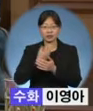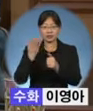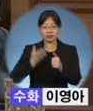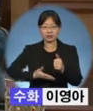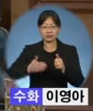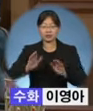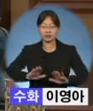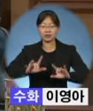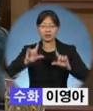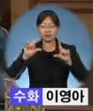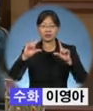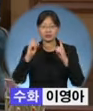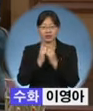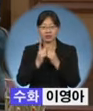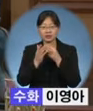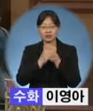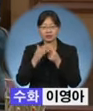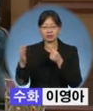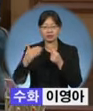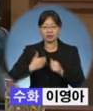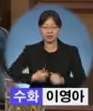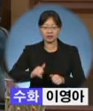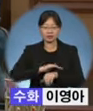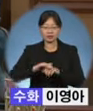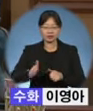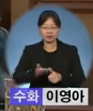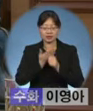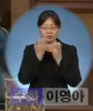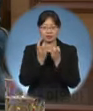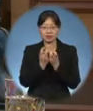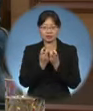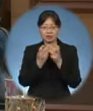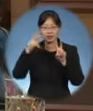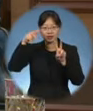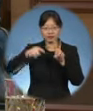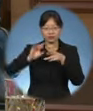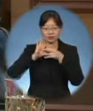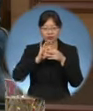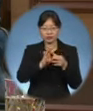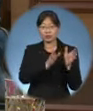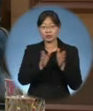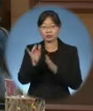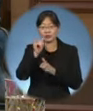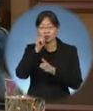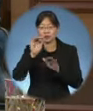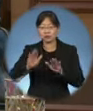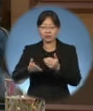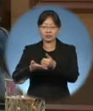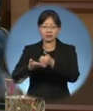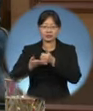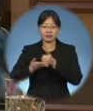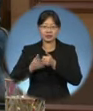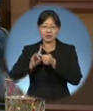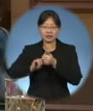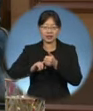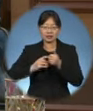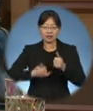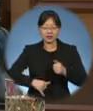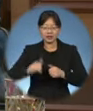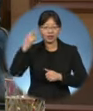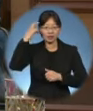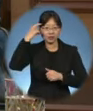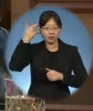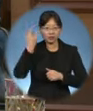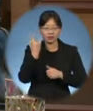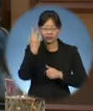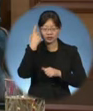잘 키우는 비법 2주 연속으로 준비를 했습니다. 오늘 모신 분은 우리 아이들의 머릿속, 뇌속을